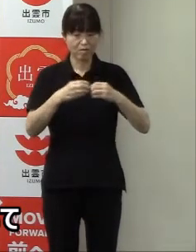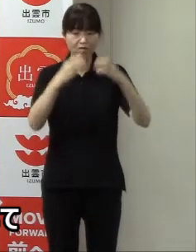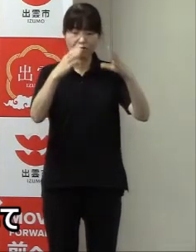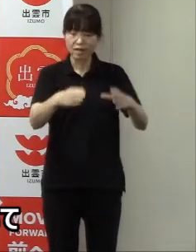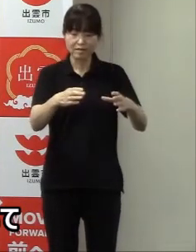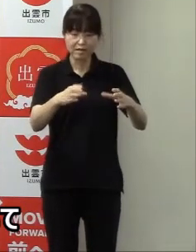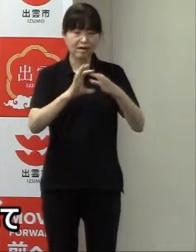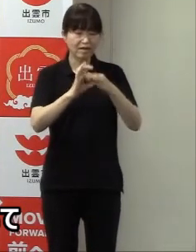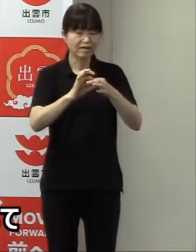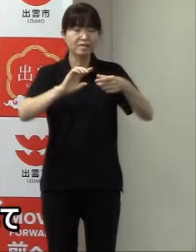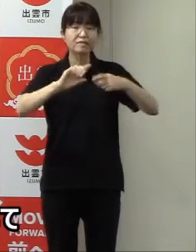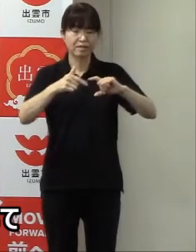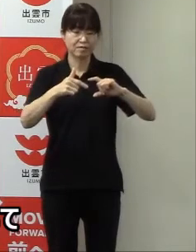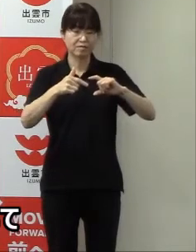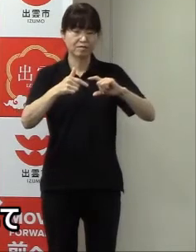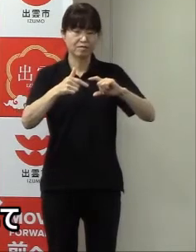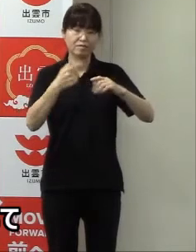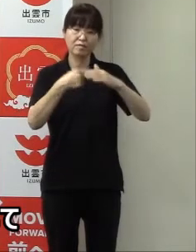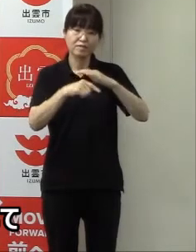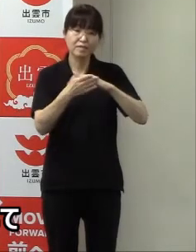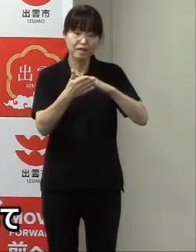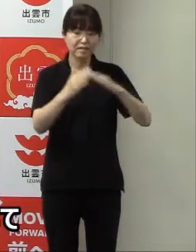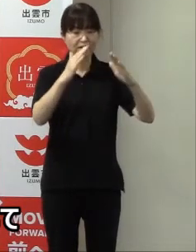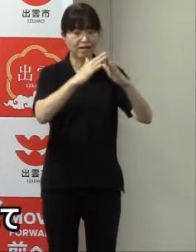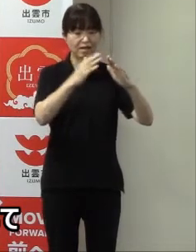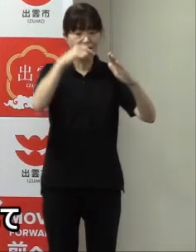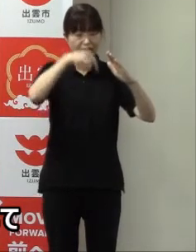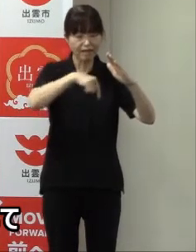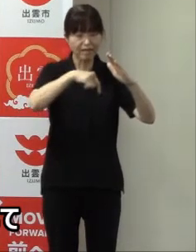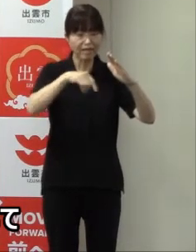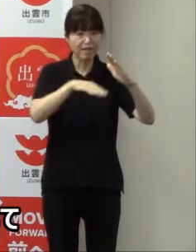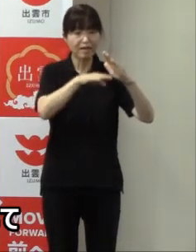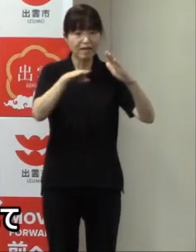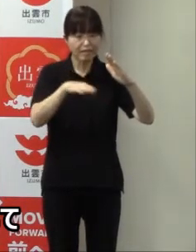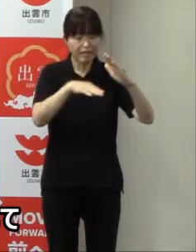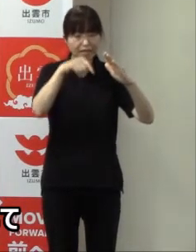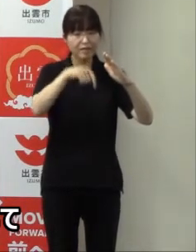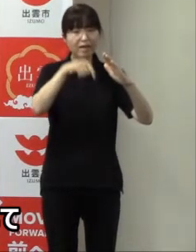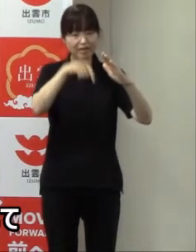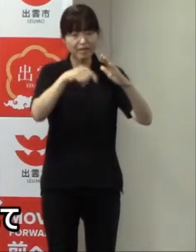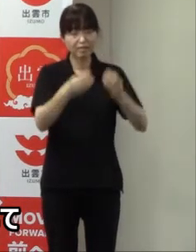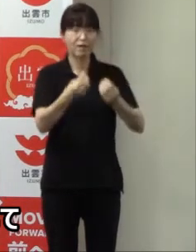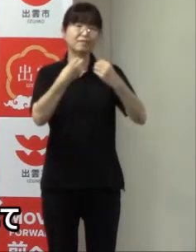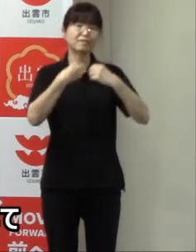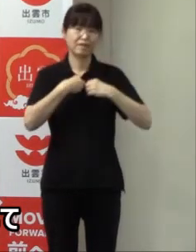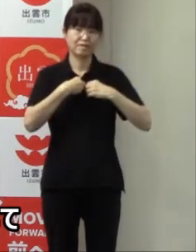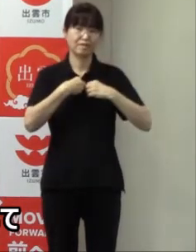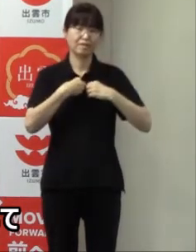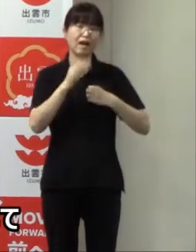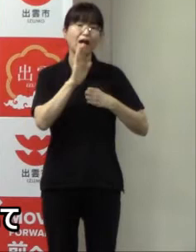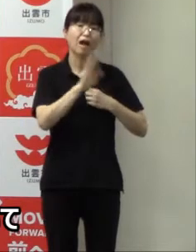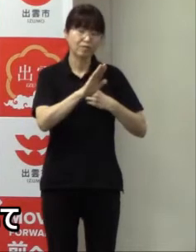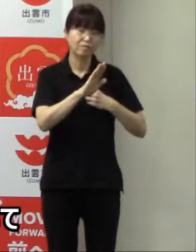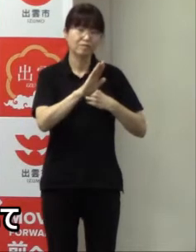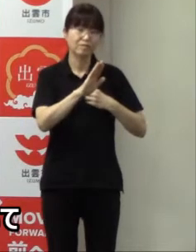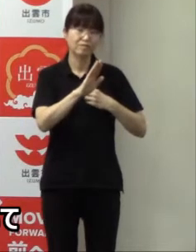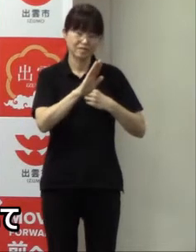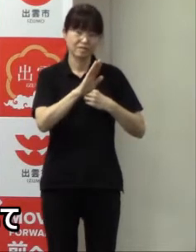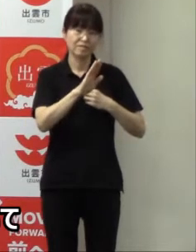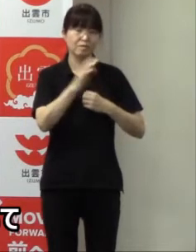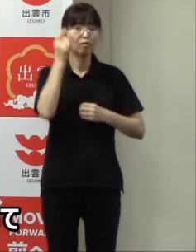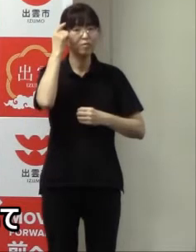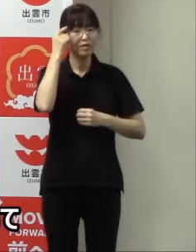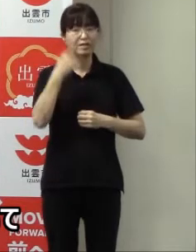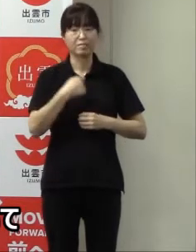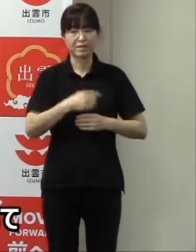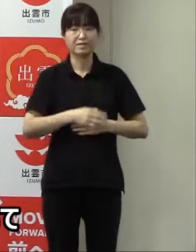ですね、家庭内感染というのがかなり見られるというふうに私は認識しているところで